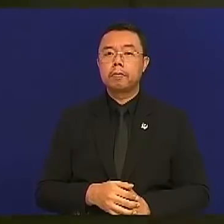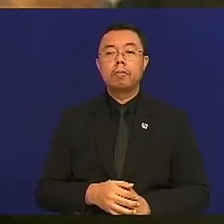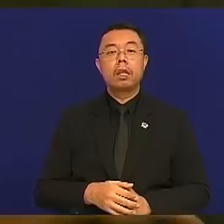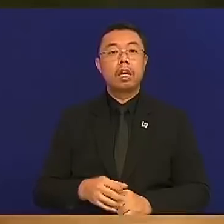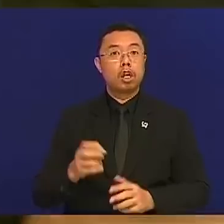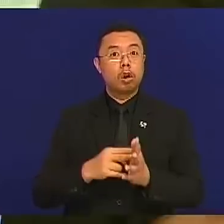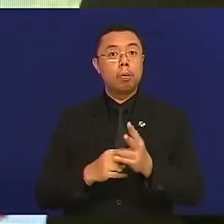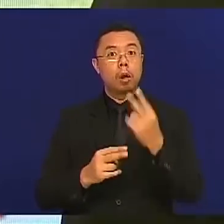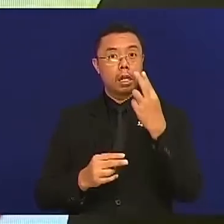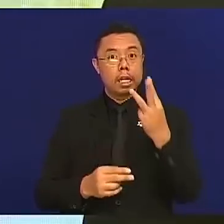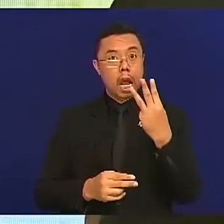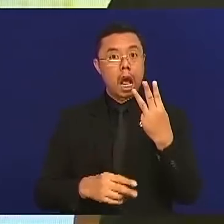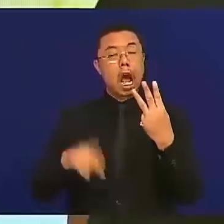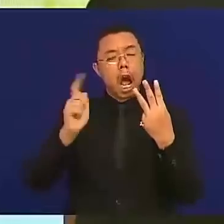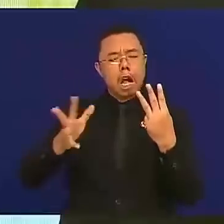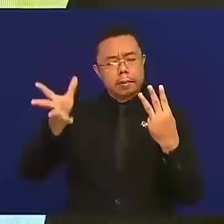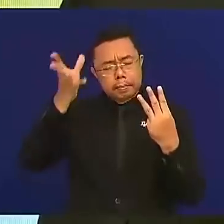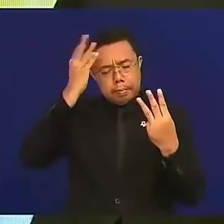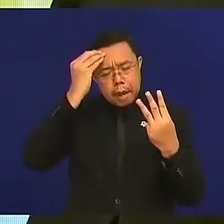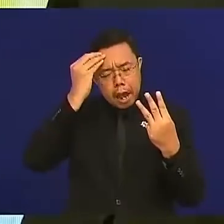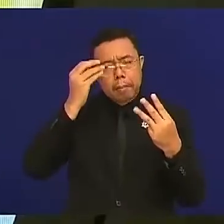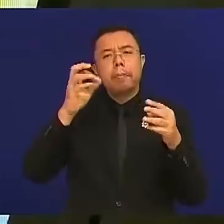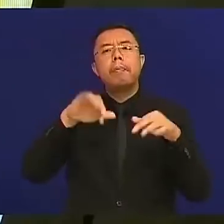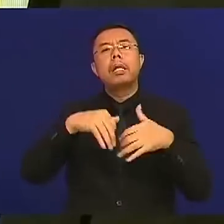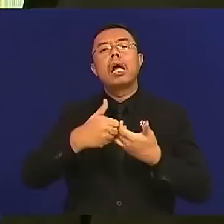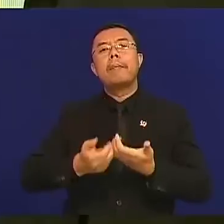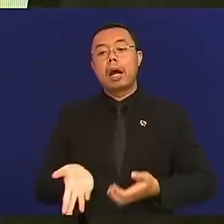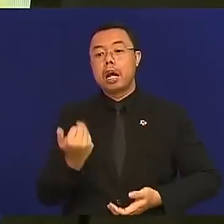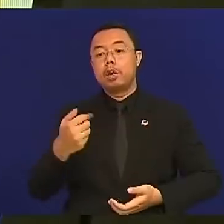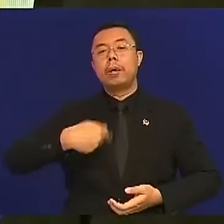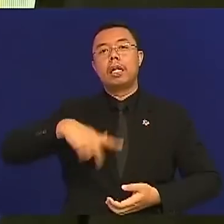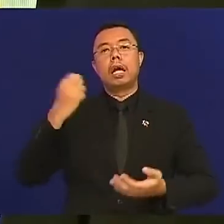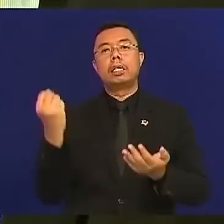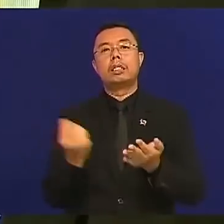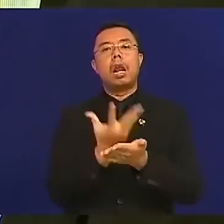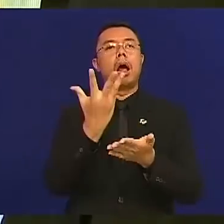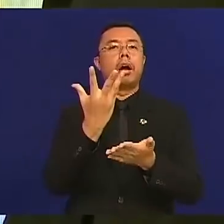Lalu yang ketiga, menghayati tragisnya hidup.